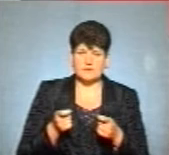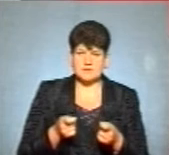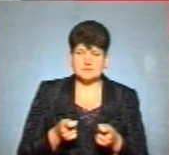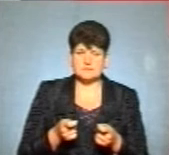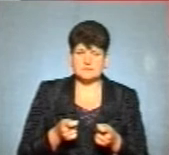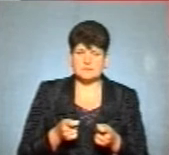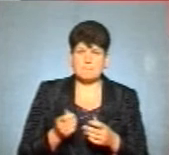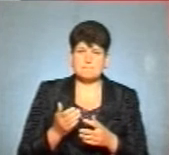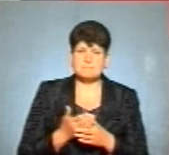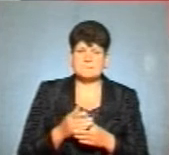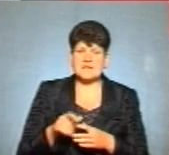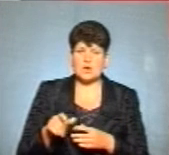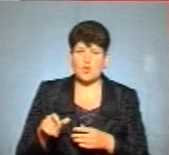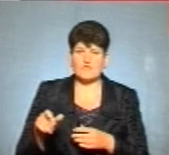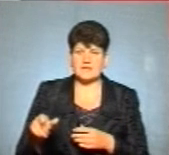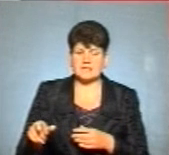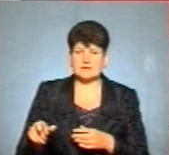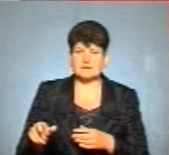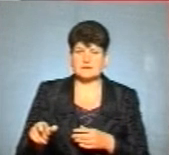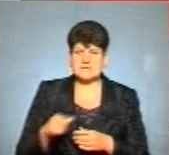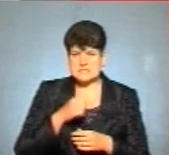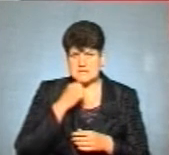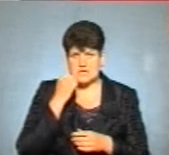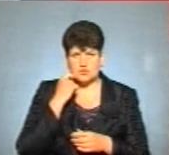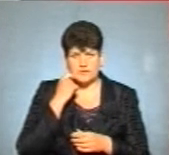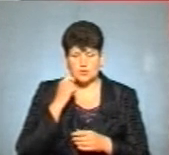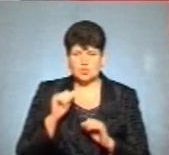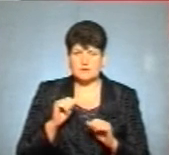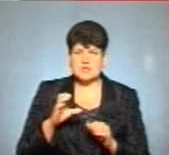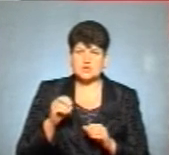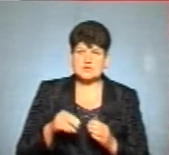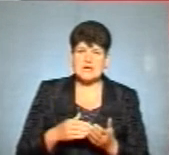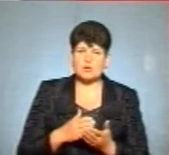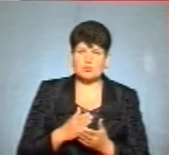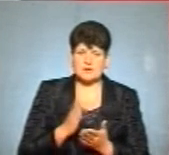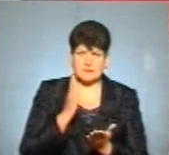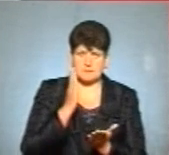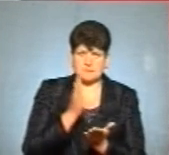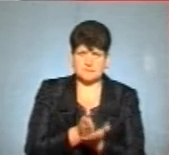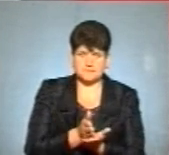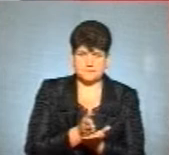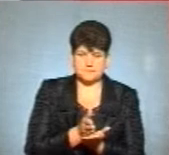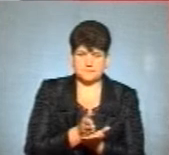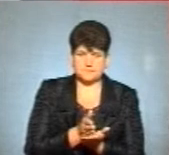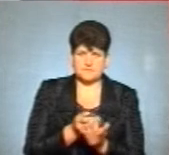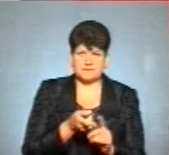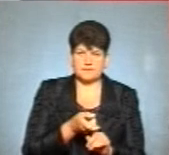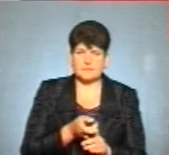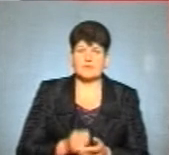потребуючих пільговиків, людей старшого віку до управління соціальної політики прямим транспортним